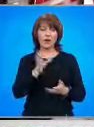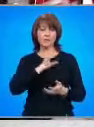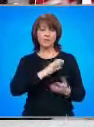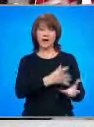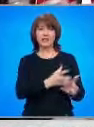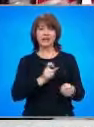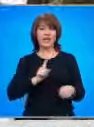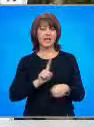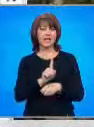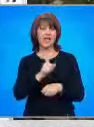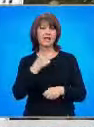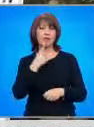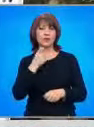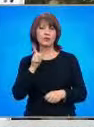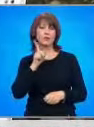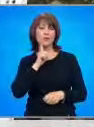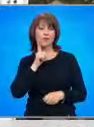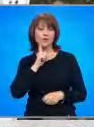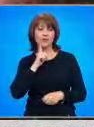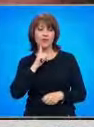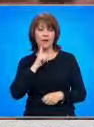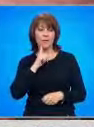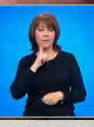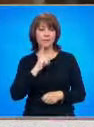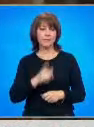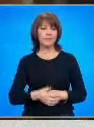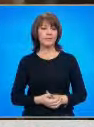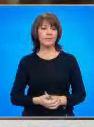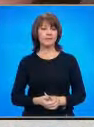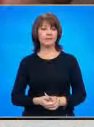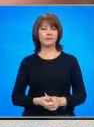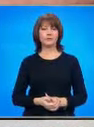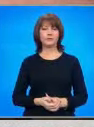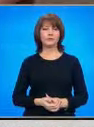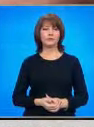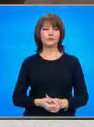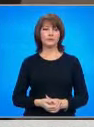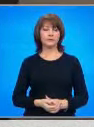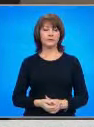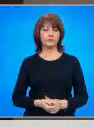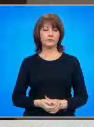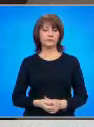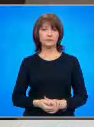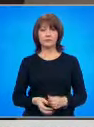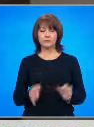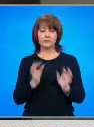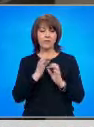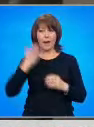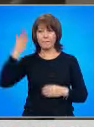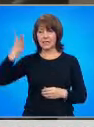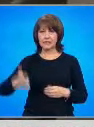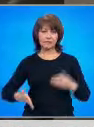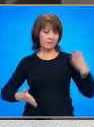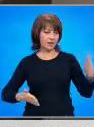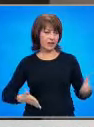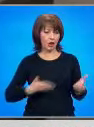11-годишно момче от руините на пететажна сграда. Детски не здесь, Няма стени. И тук,